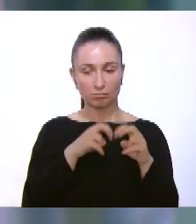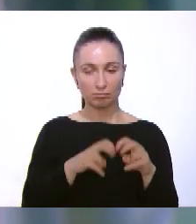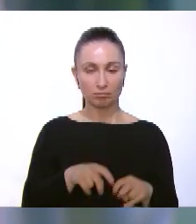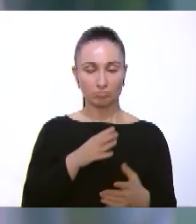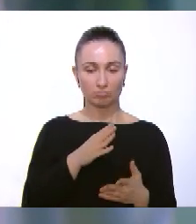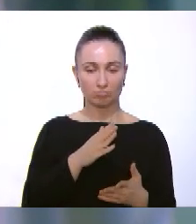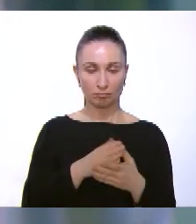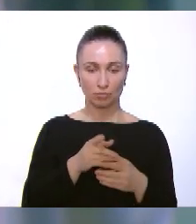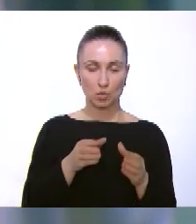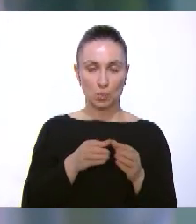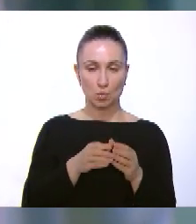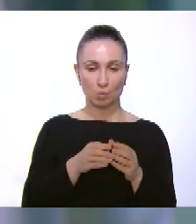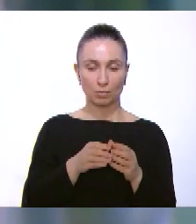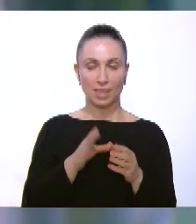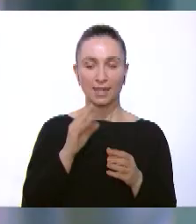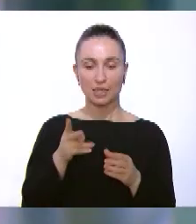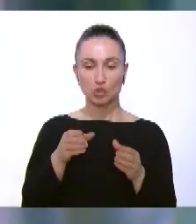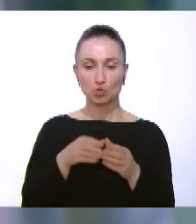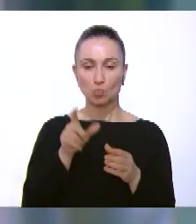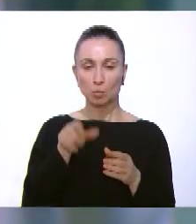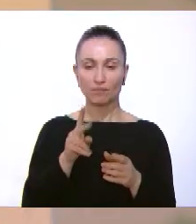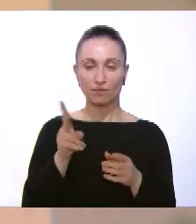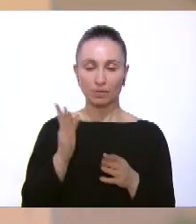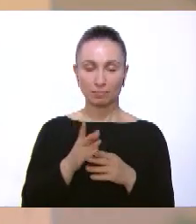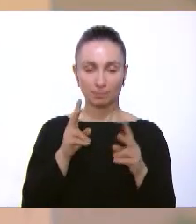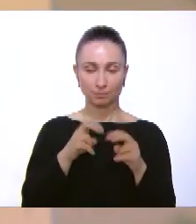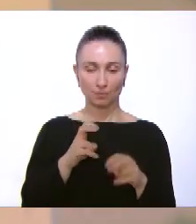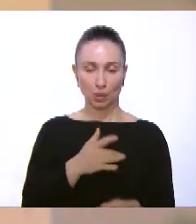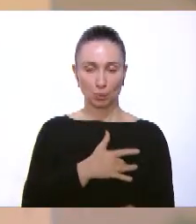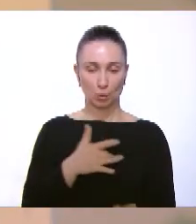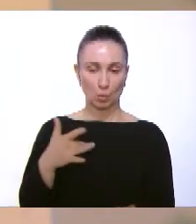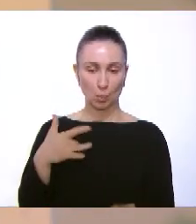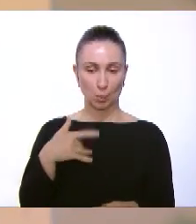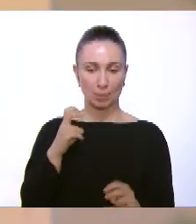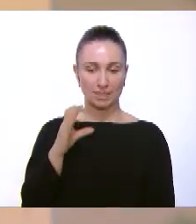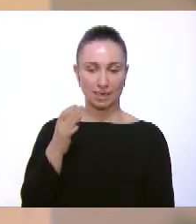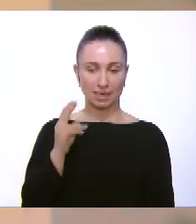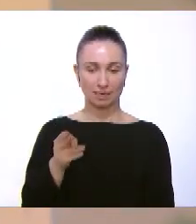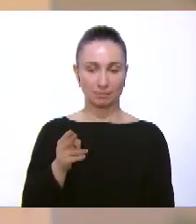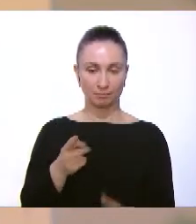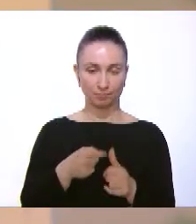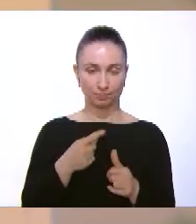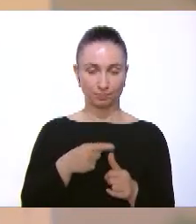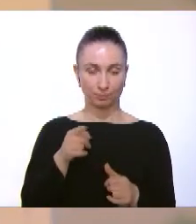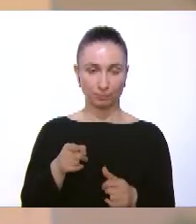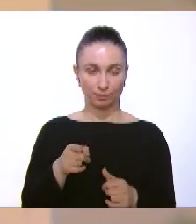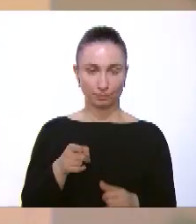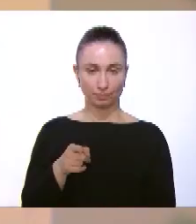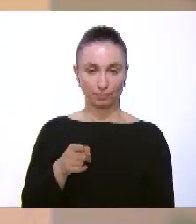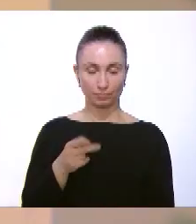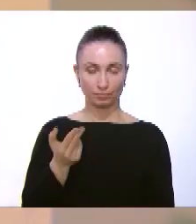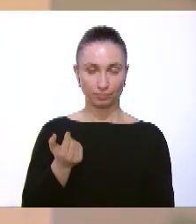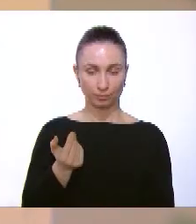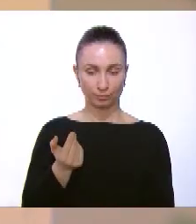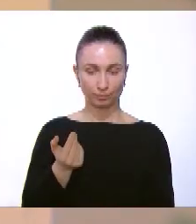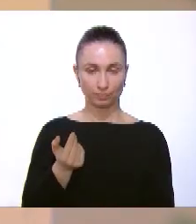ვიტყოდი მოწყვლადი ჯგუფების, რისკ ჯგუფების გამოკვლევას, რომელიც ეს ტუბერკულოზის ტუბერკულოზის მხრივ დიახ, ტუბერკულოზის სკრინინგს